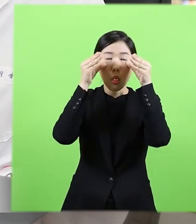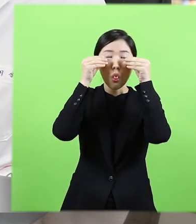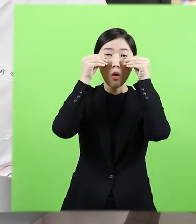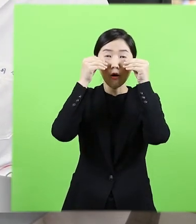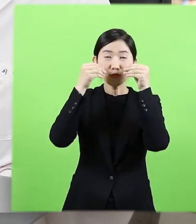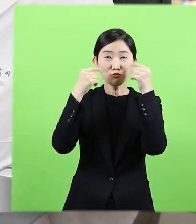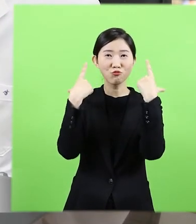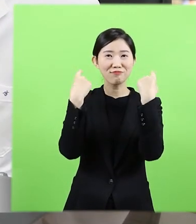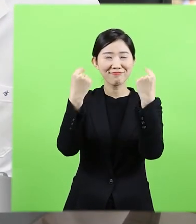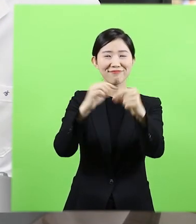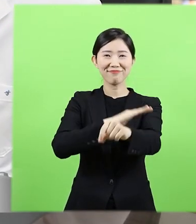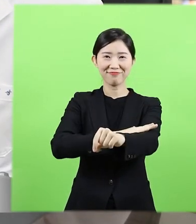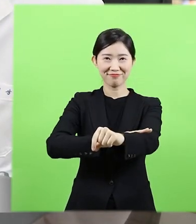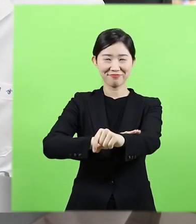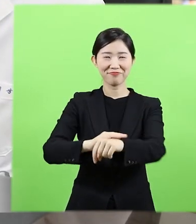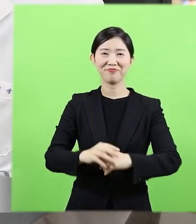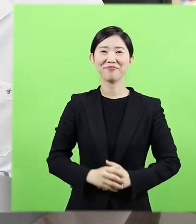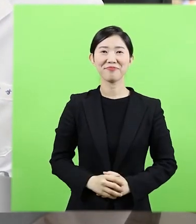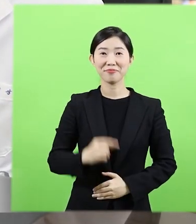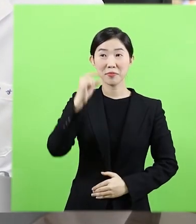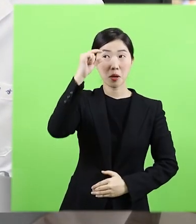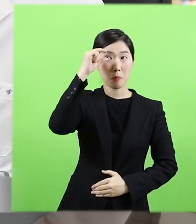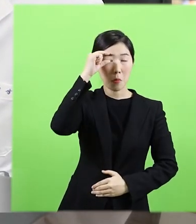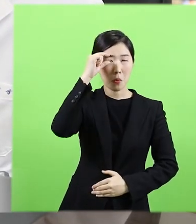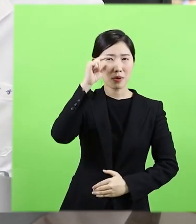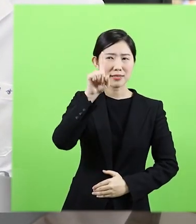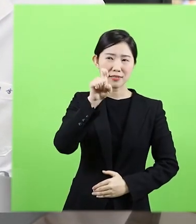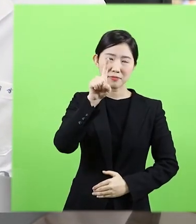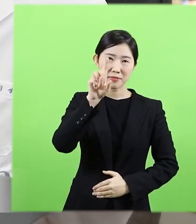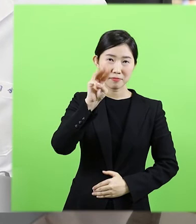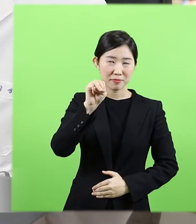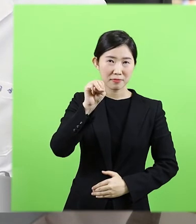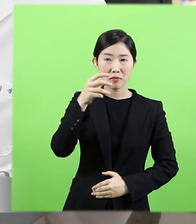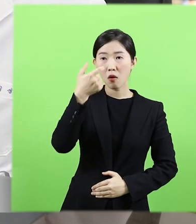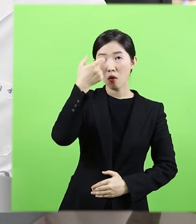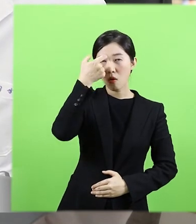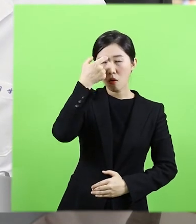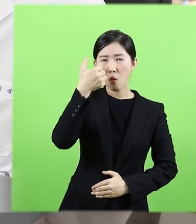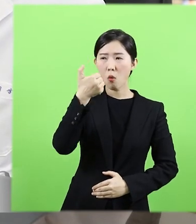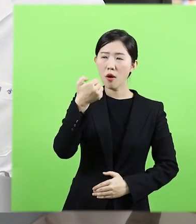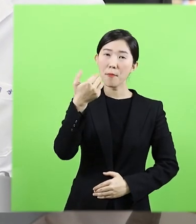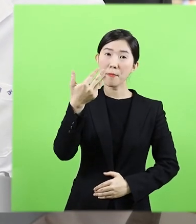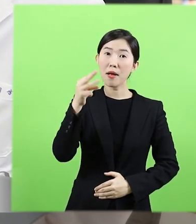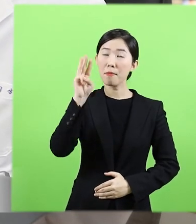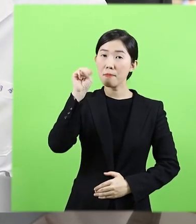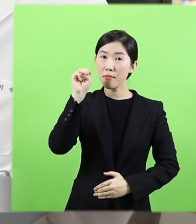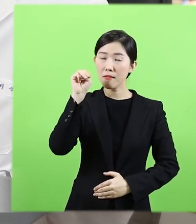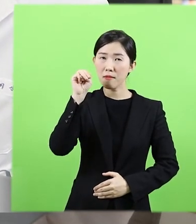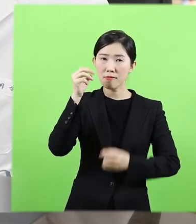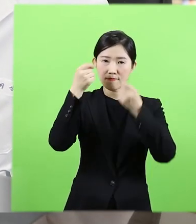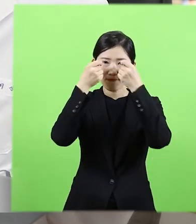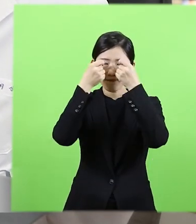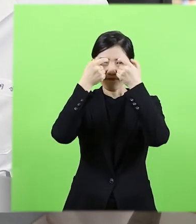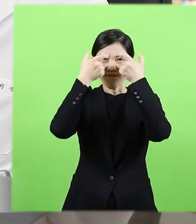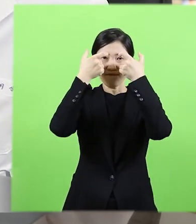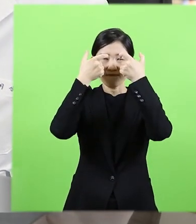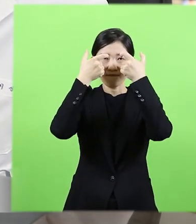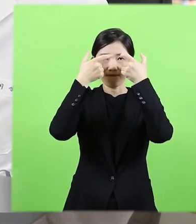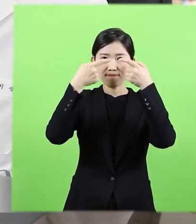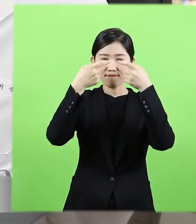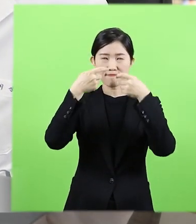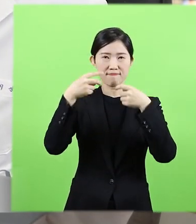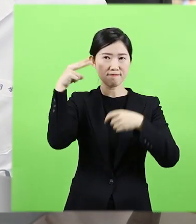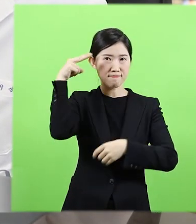볼 수 있습니다. 폭을 12mm를 자르고 한 58mm 눈썹 끝에까지